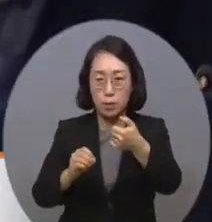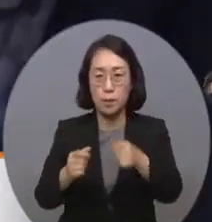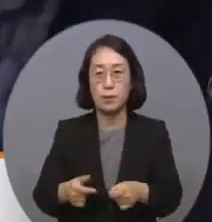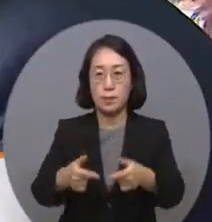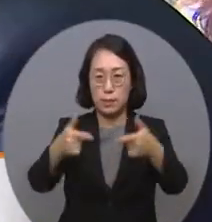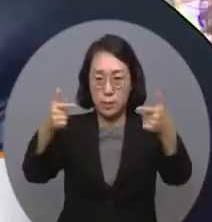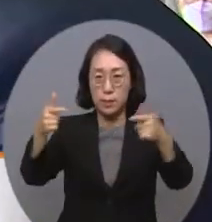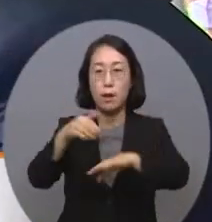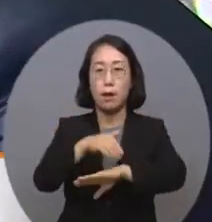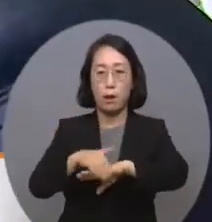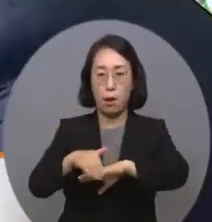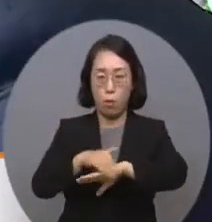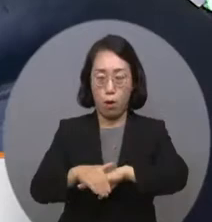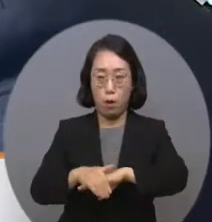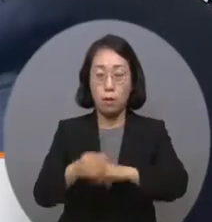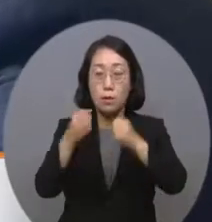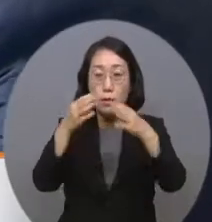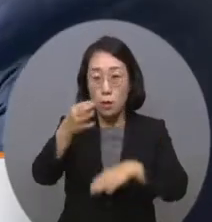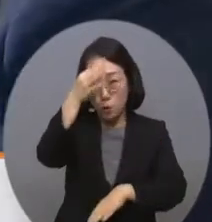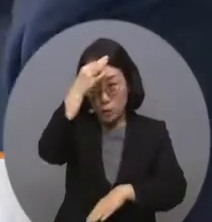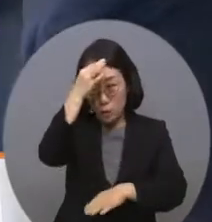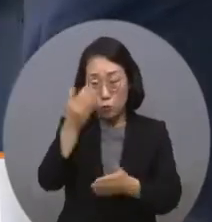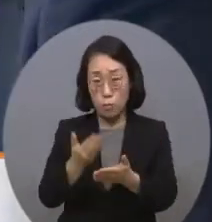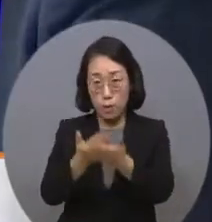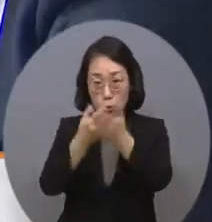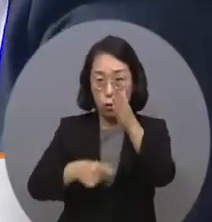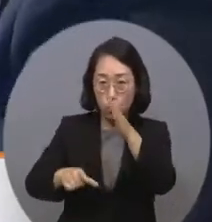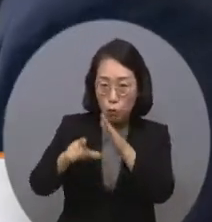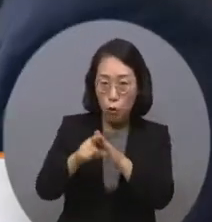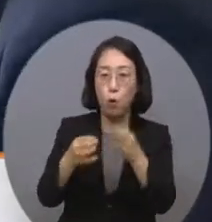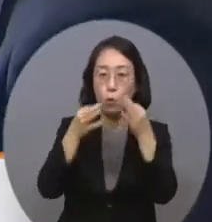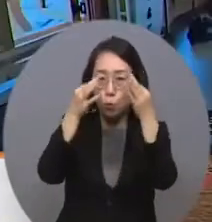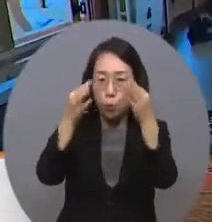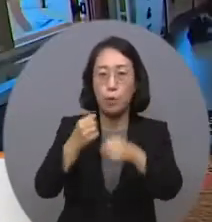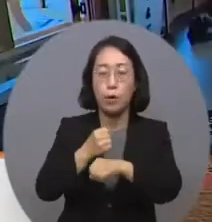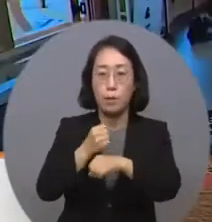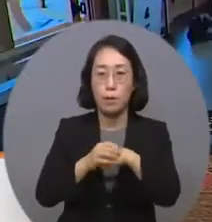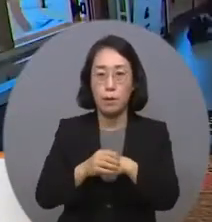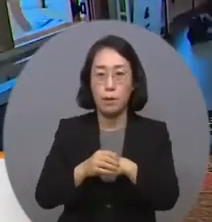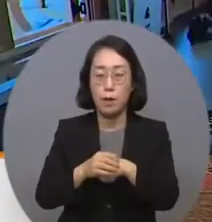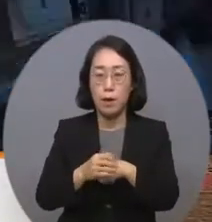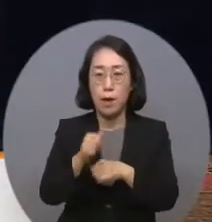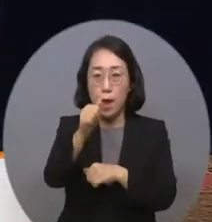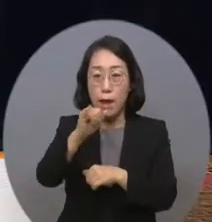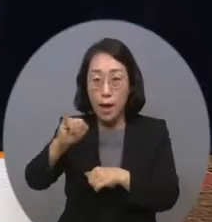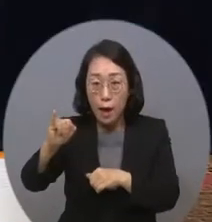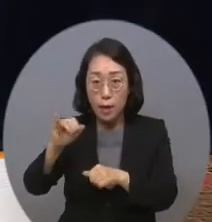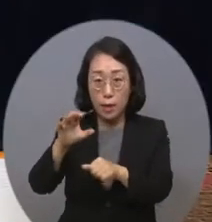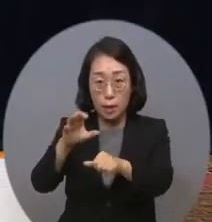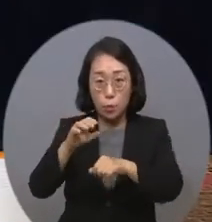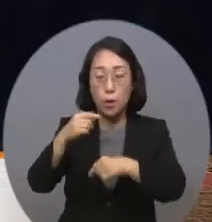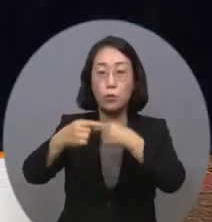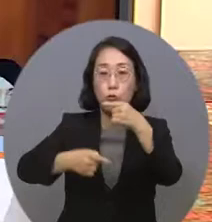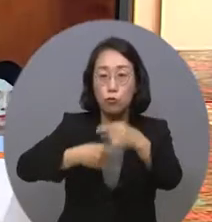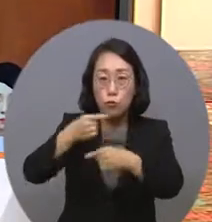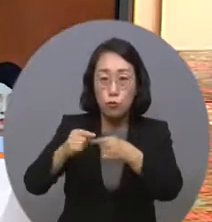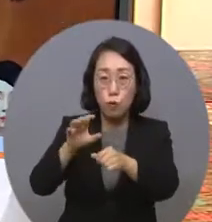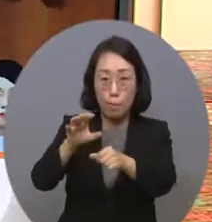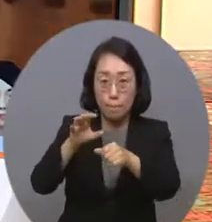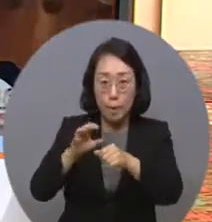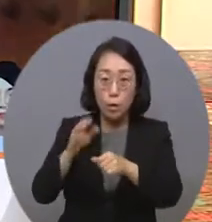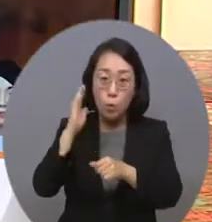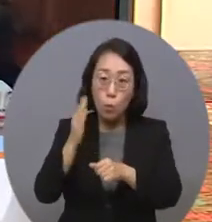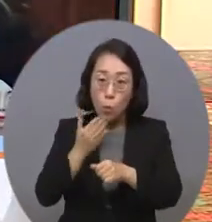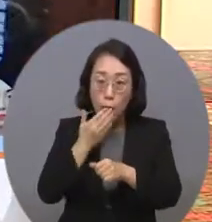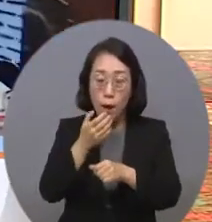예정입니다. 새로운 기술 개발에도 힘을 보탭니다. 인공지능을 활용한 아바타 수어 개발로